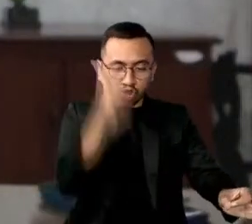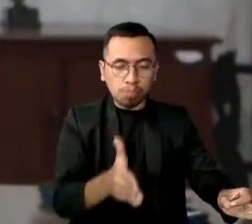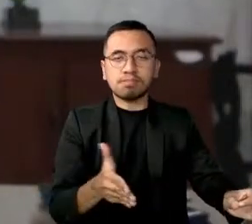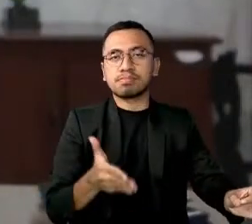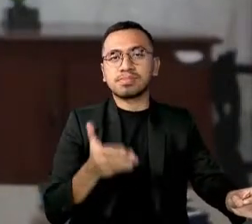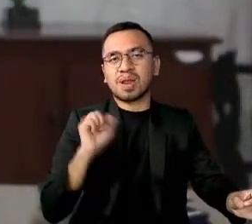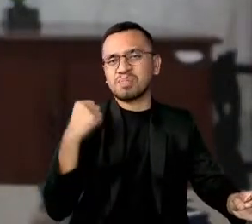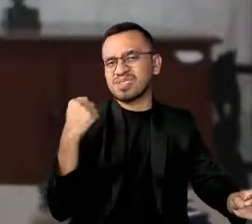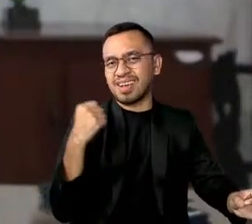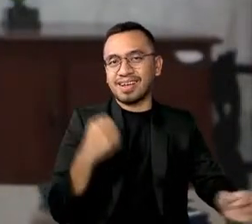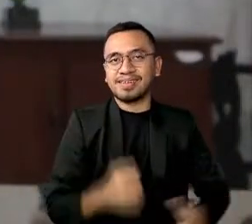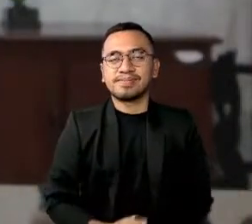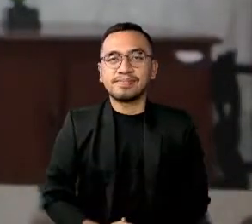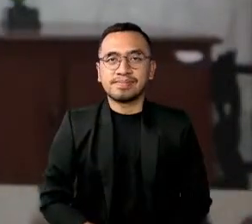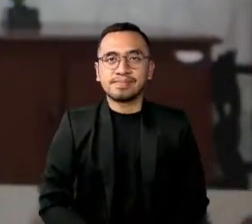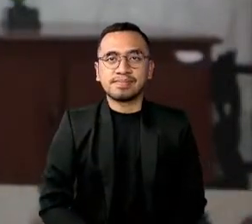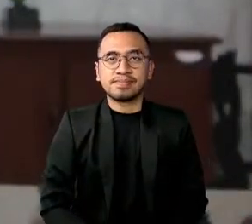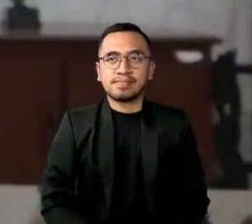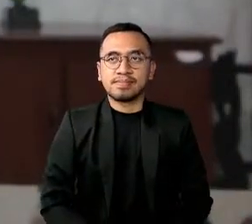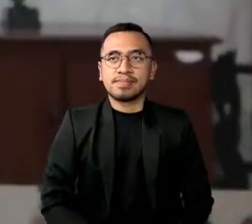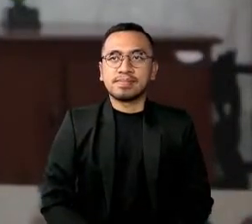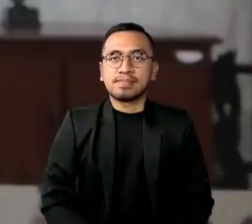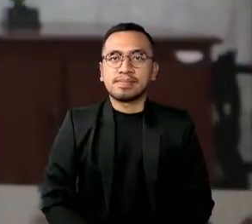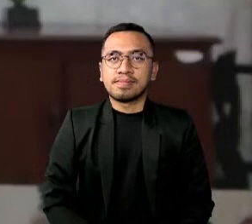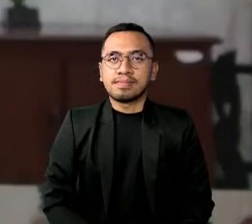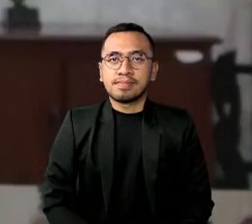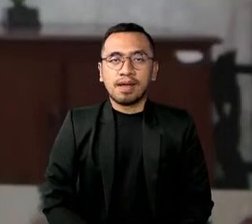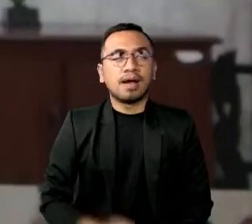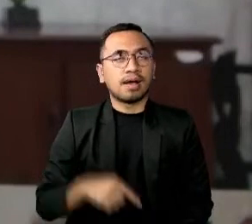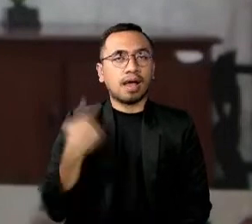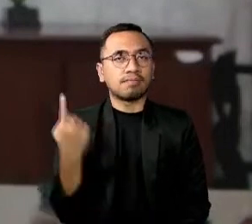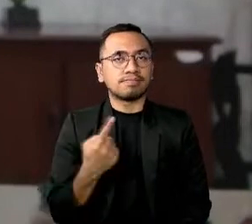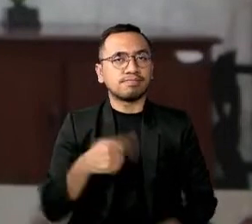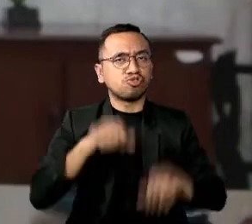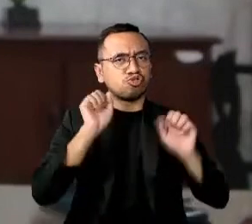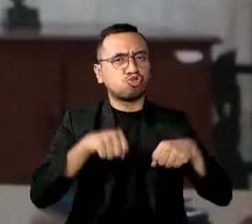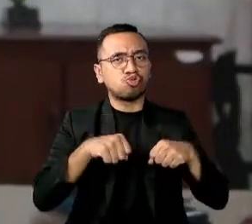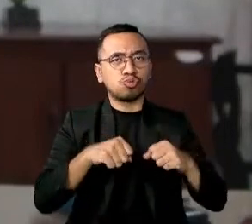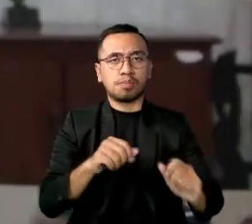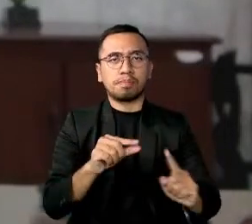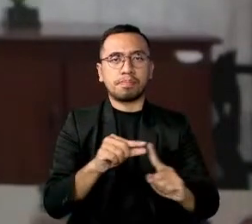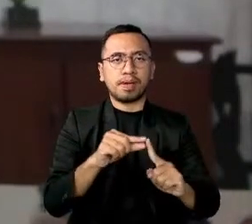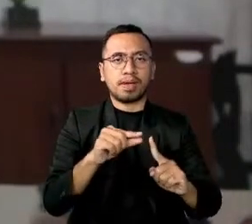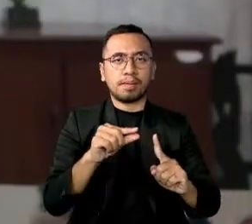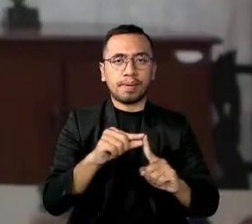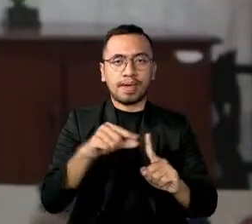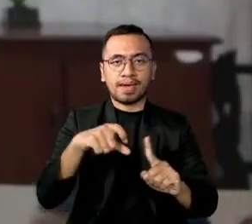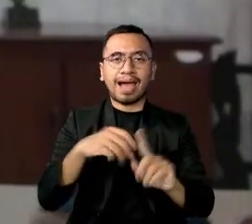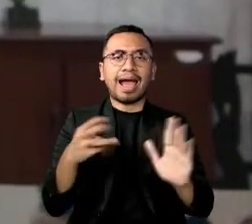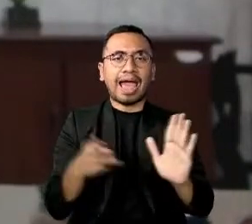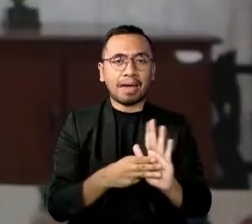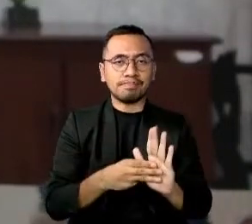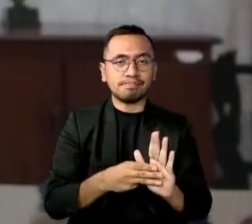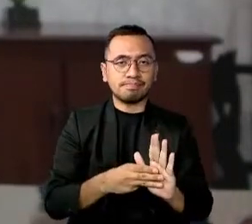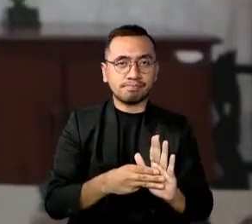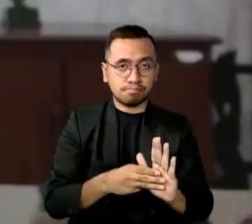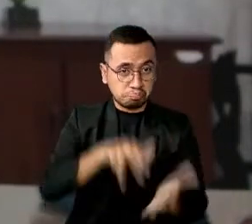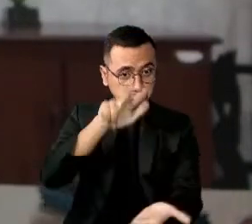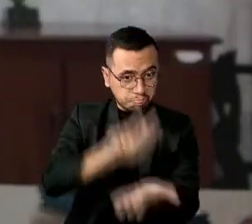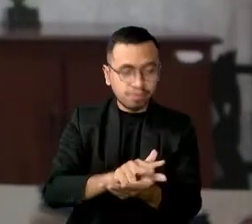saya setuju sekali 3 pemupukan harapkan pstw akan titik air kemudian